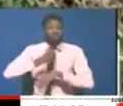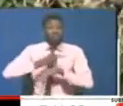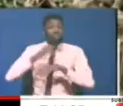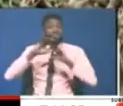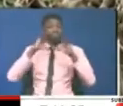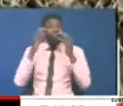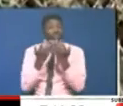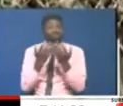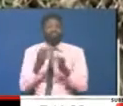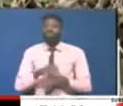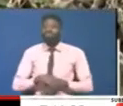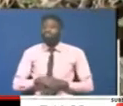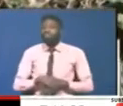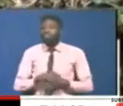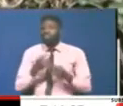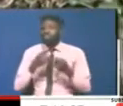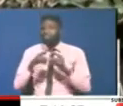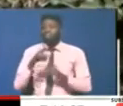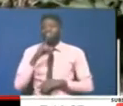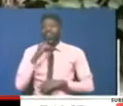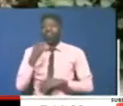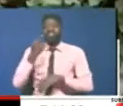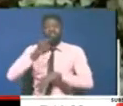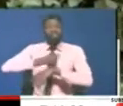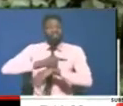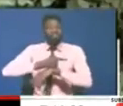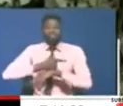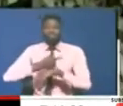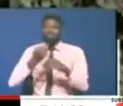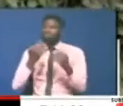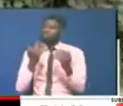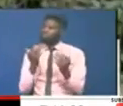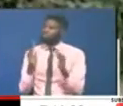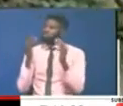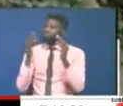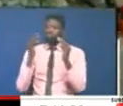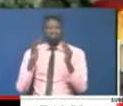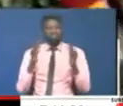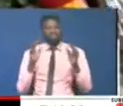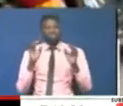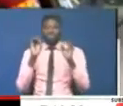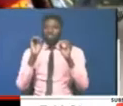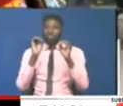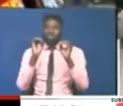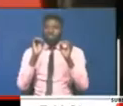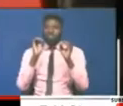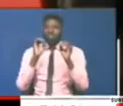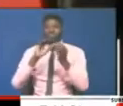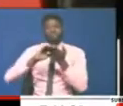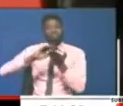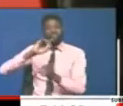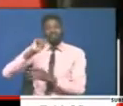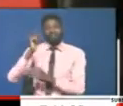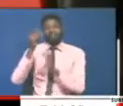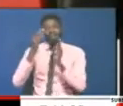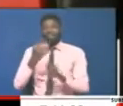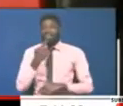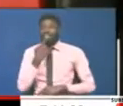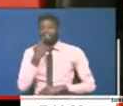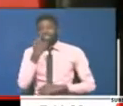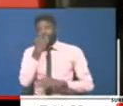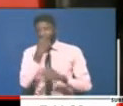baba haikuadhimishwa kwa sherehe zozote, huku baadhi ya Wakenya wakilaumu gharama ya juu ya maisha. Ingekuwa ni sherehe ya